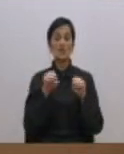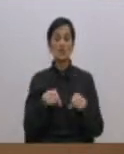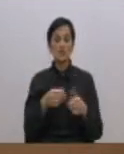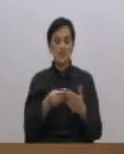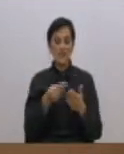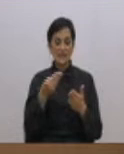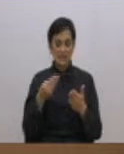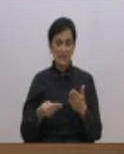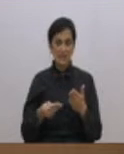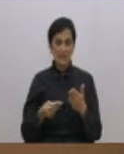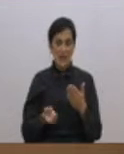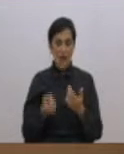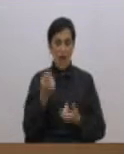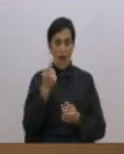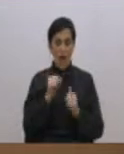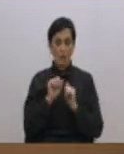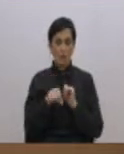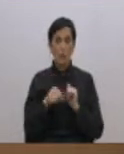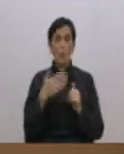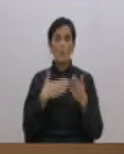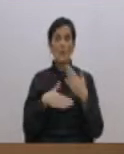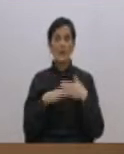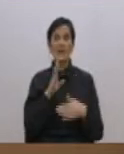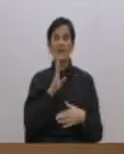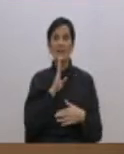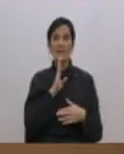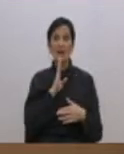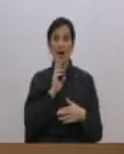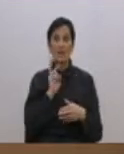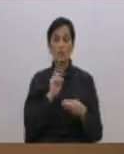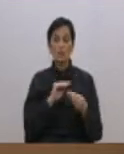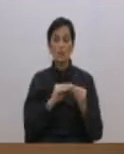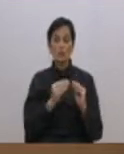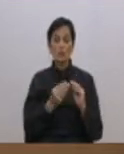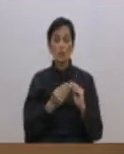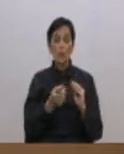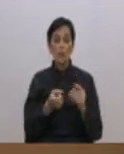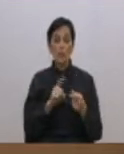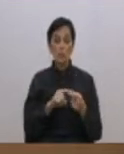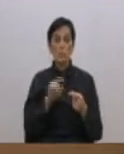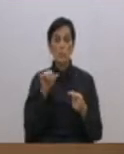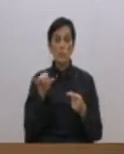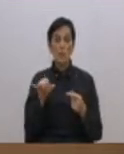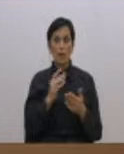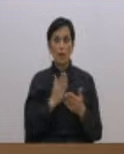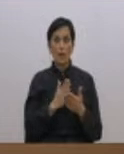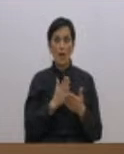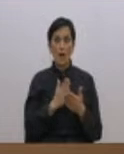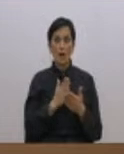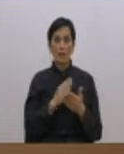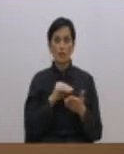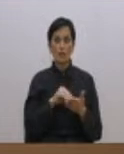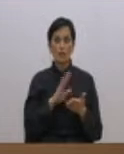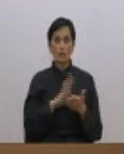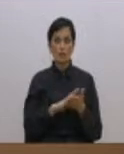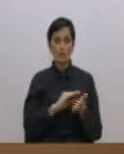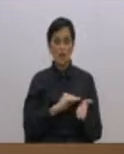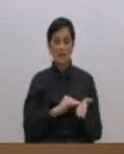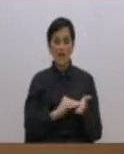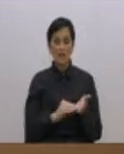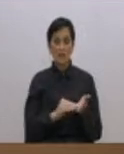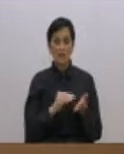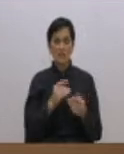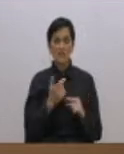დისკრიმინაციასაც აღმოფხვრას. მიხარიო, ქალთან და ქალთა პრობლემებთან დაკავშირებით გააქვთ გარკვეული ჩანაწერი და ეს